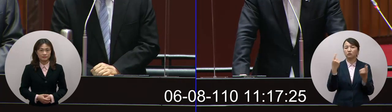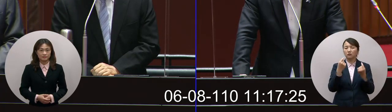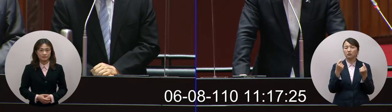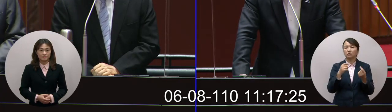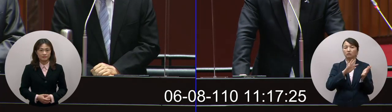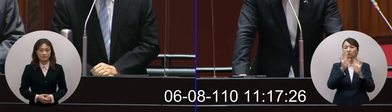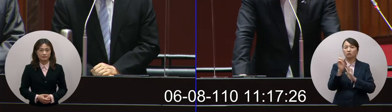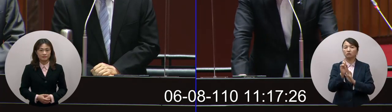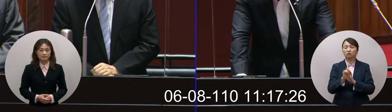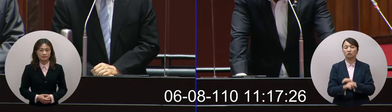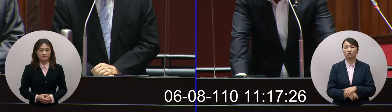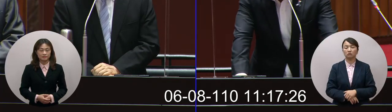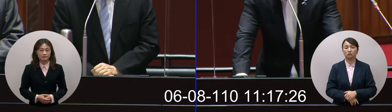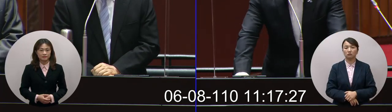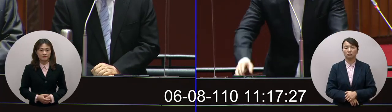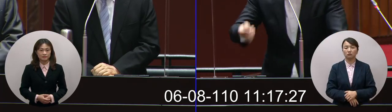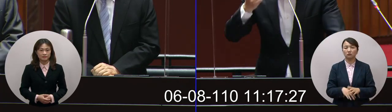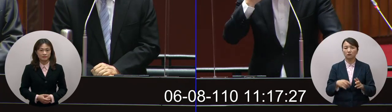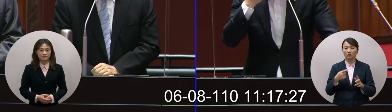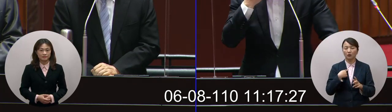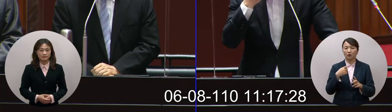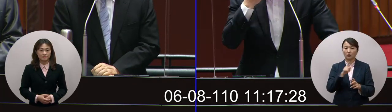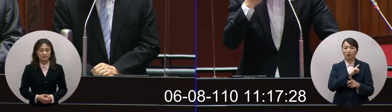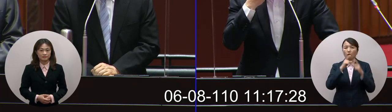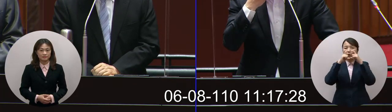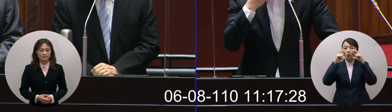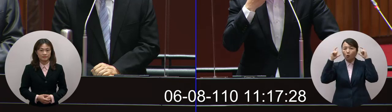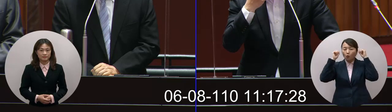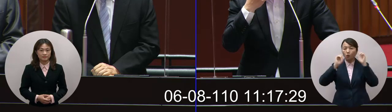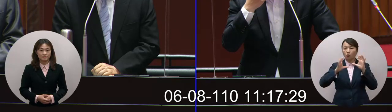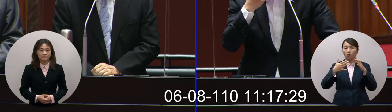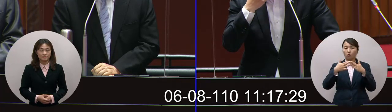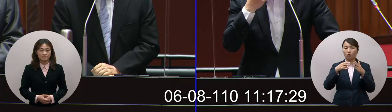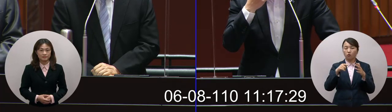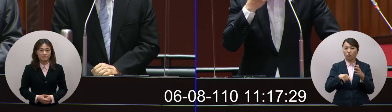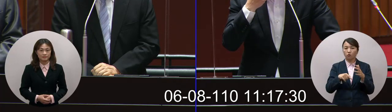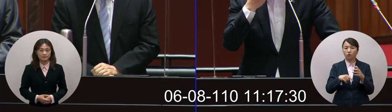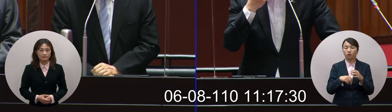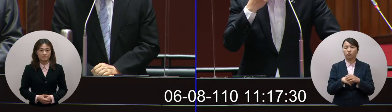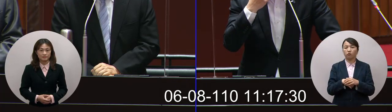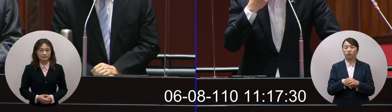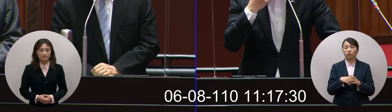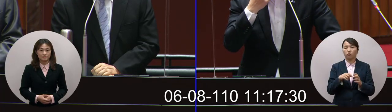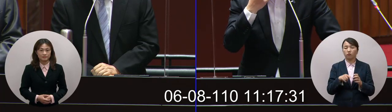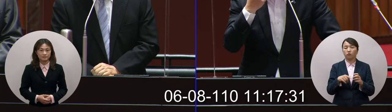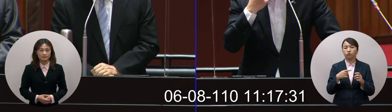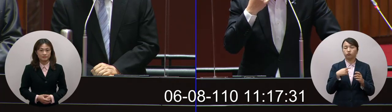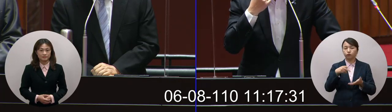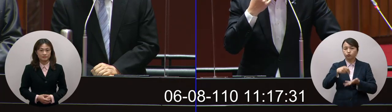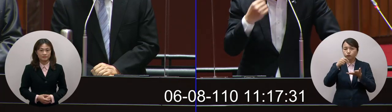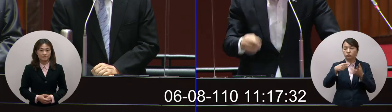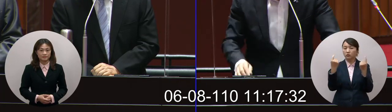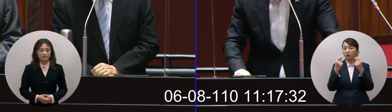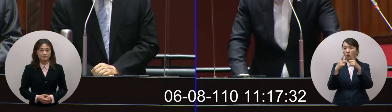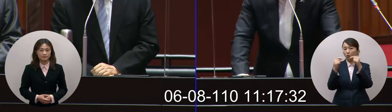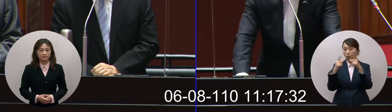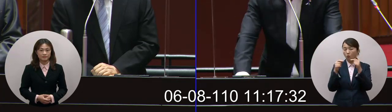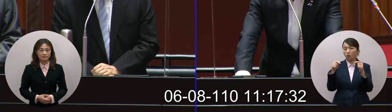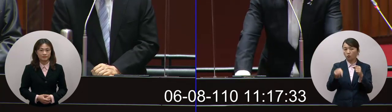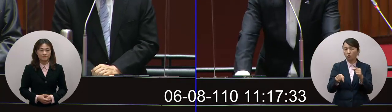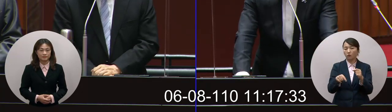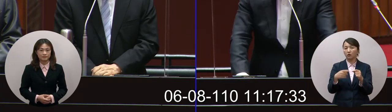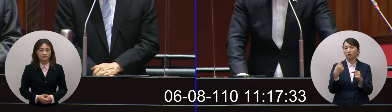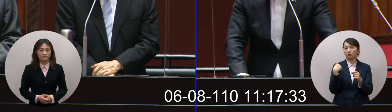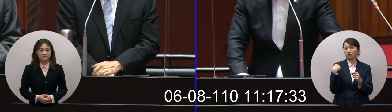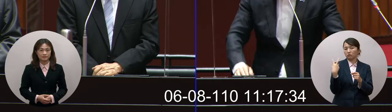情案件是啥货呢？是我叫你戴口罩这个国家吼、哦，管诶人啊，这个日本嘛、啊，